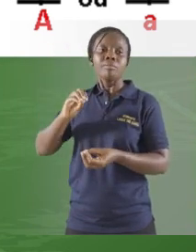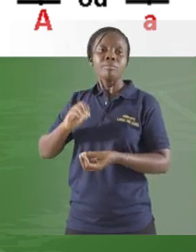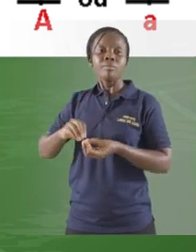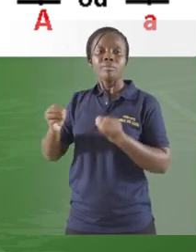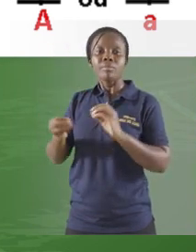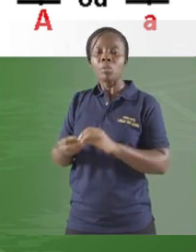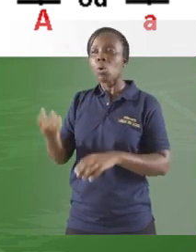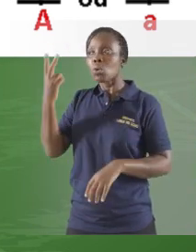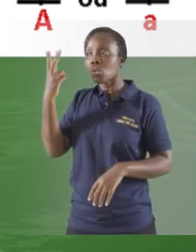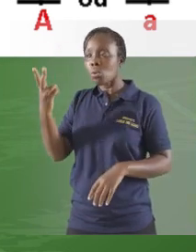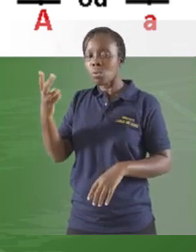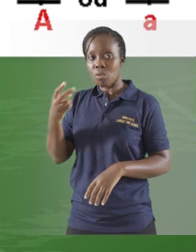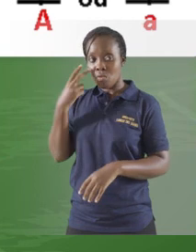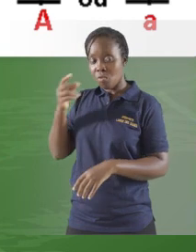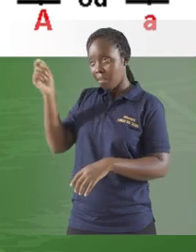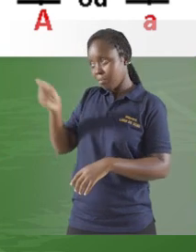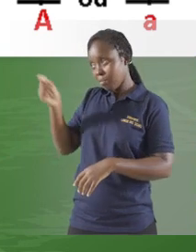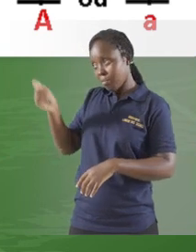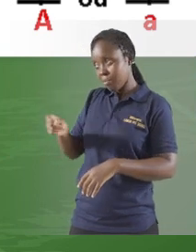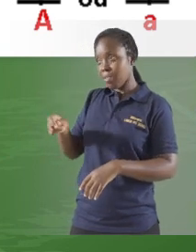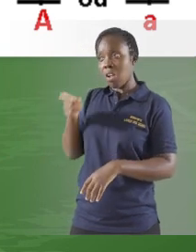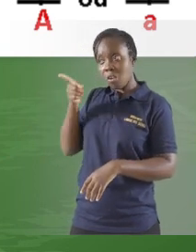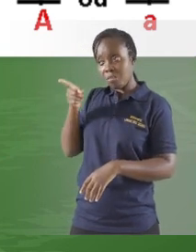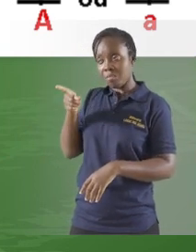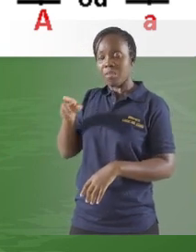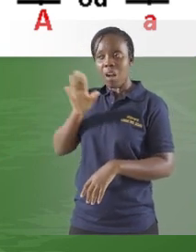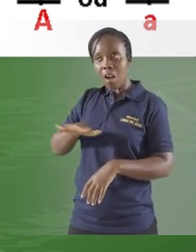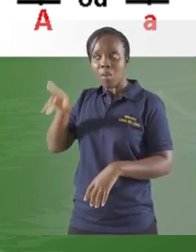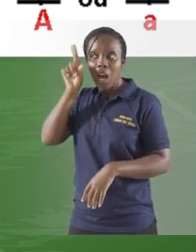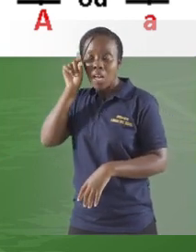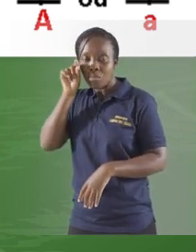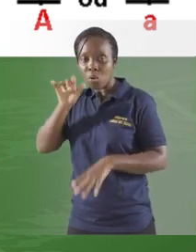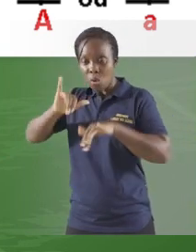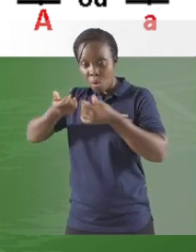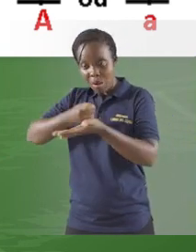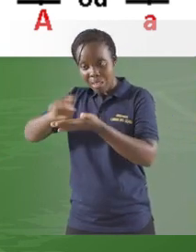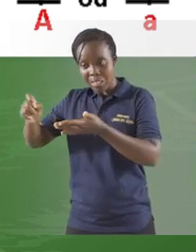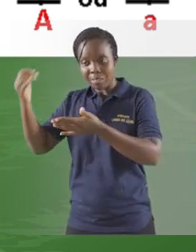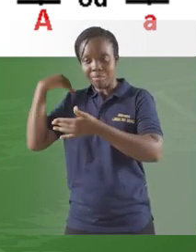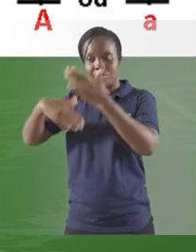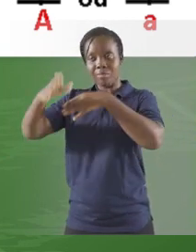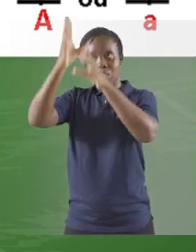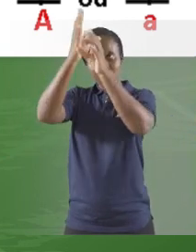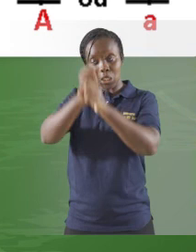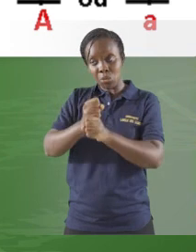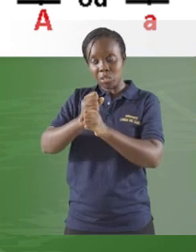enfant albinos. Alors, comment écrire son génotype?